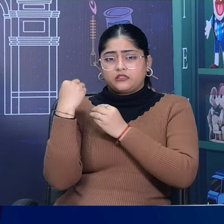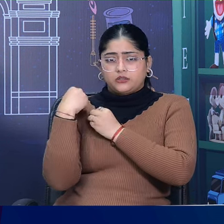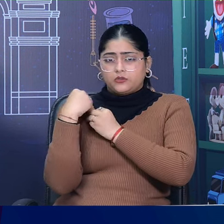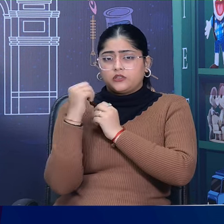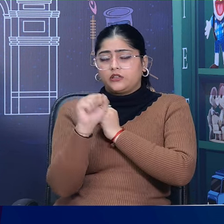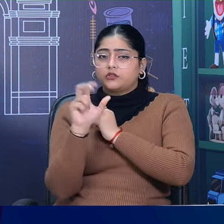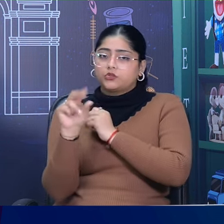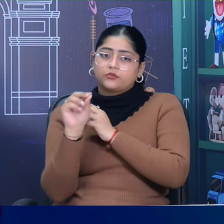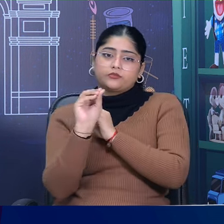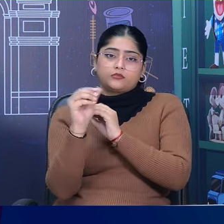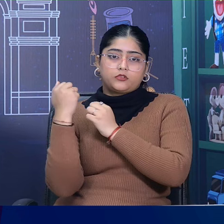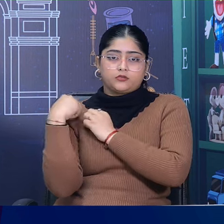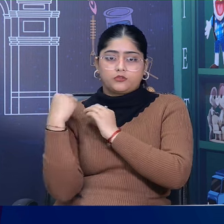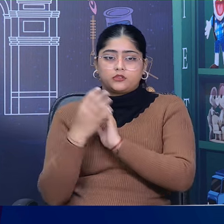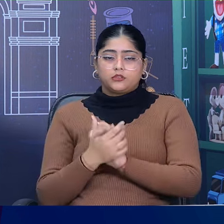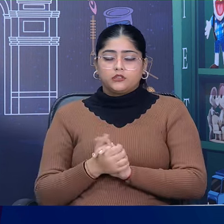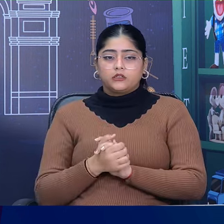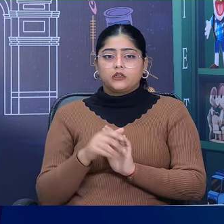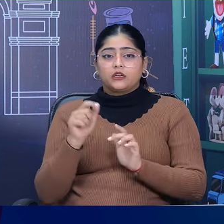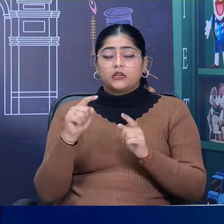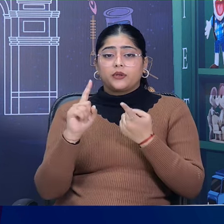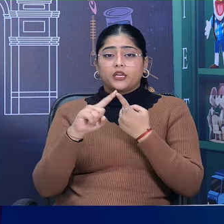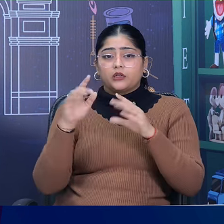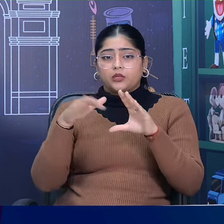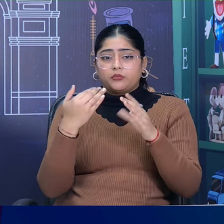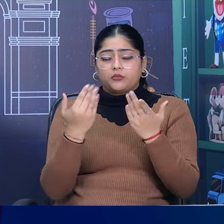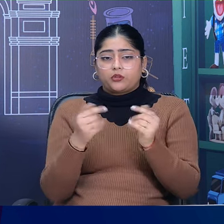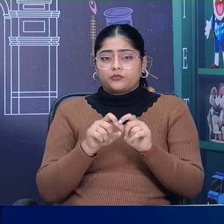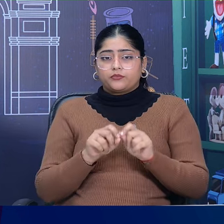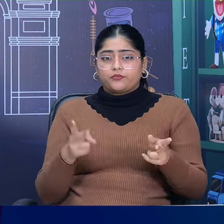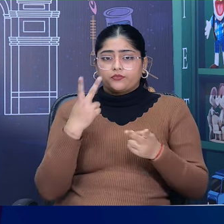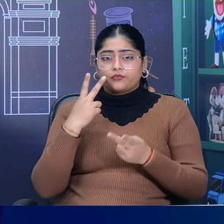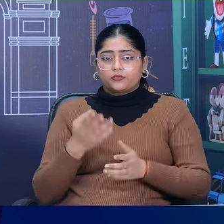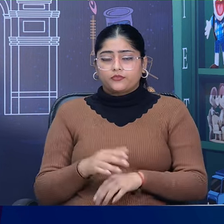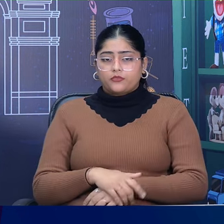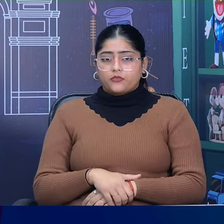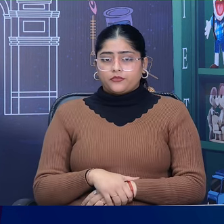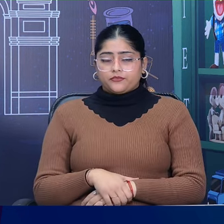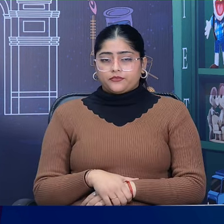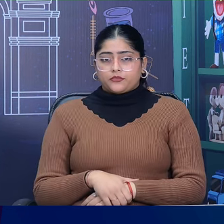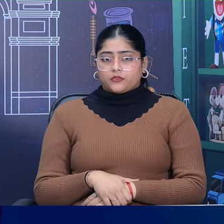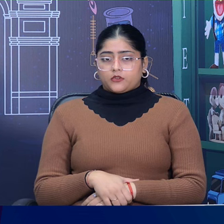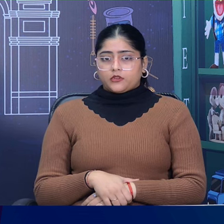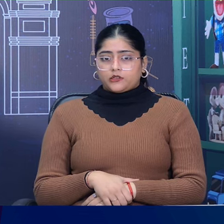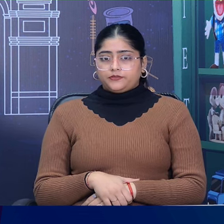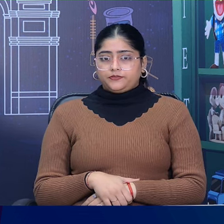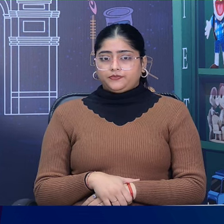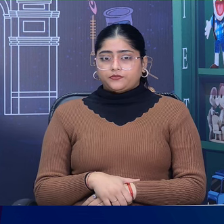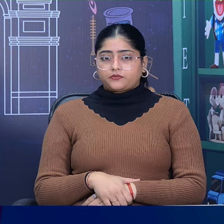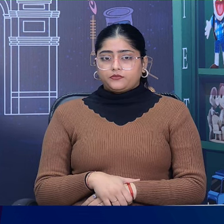फोटोग्राफ भेजें अथवा नहीं उसके बाद आप यह होमवर्क हमें मेल कर सकते हैं dt6 @